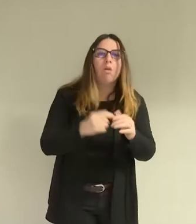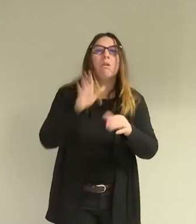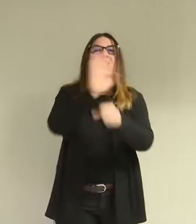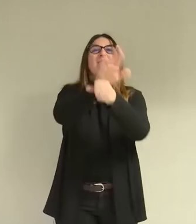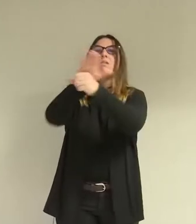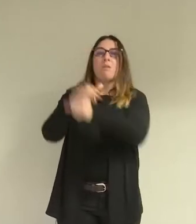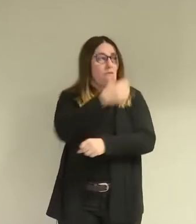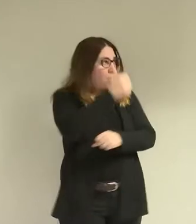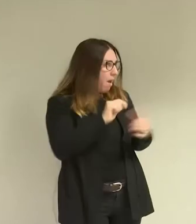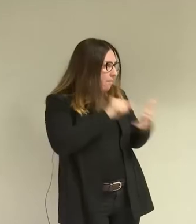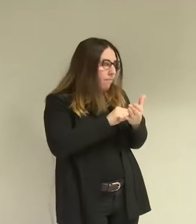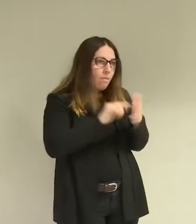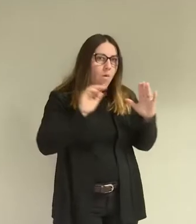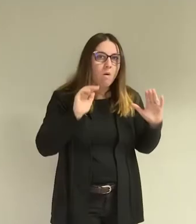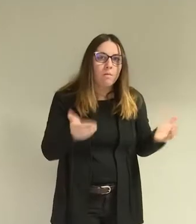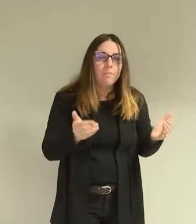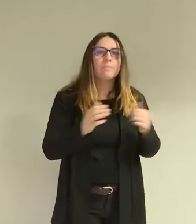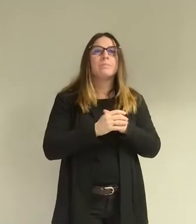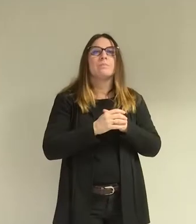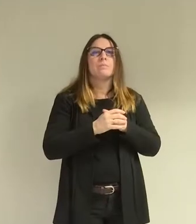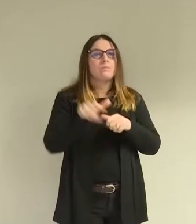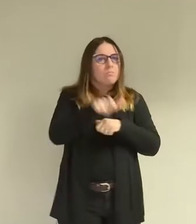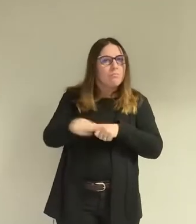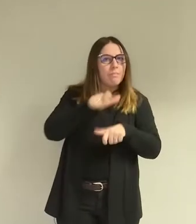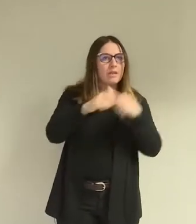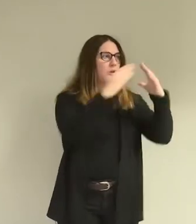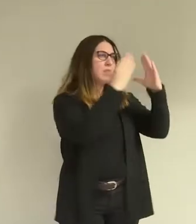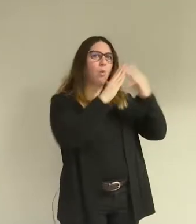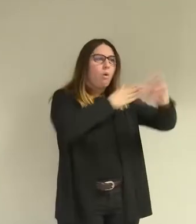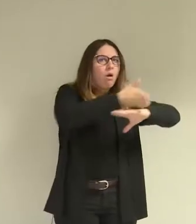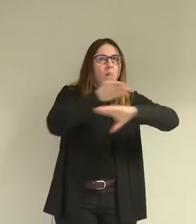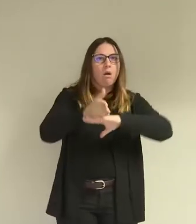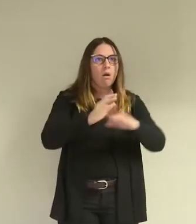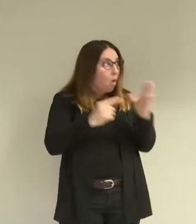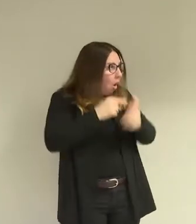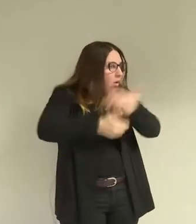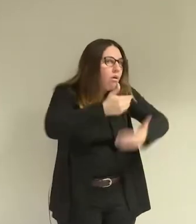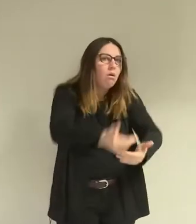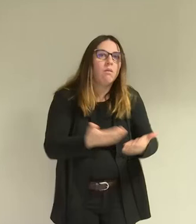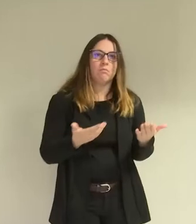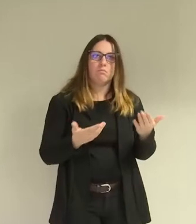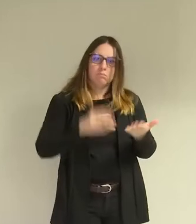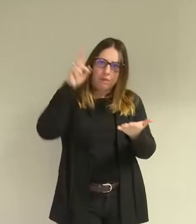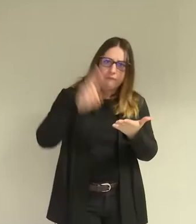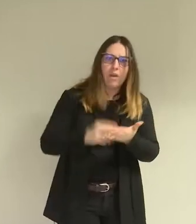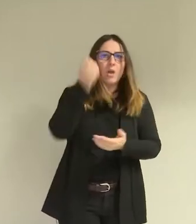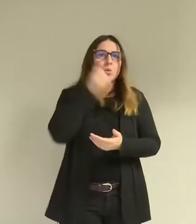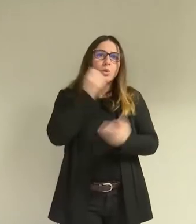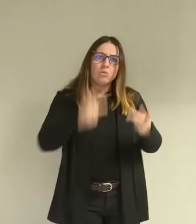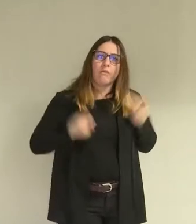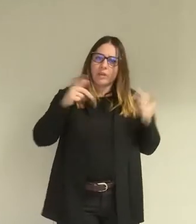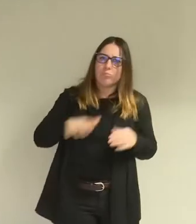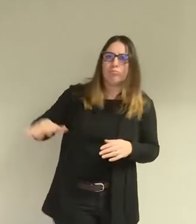services allez-vous rouvrir l'accès à ces riverains qui n'acceptent plus chez eux des questions d'actualité réel qui relève du quotidien de nos concitoyens